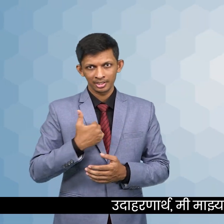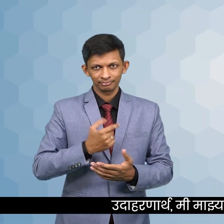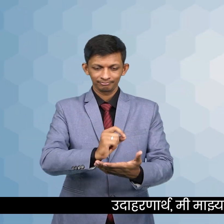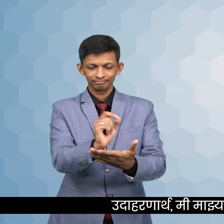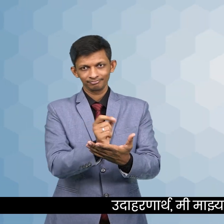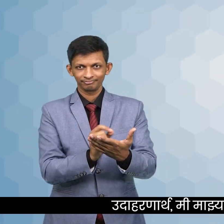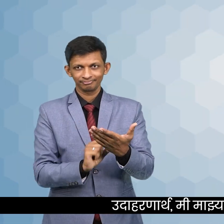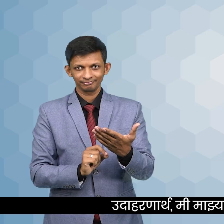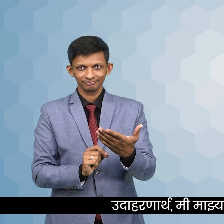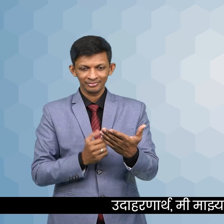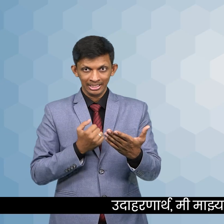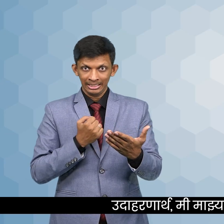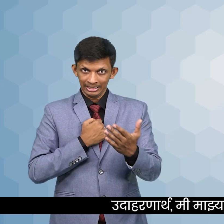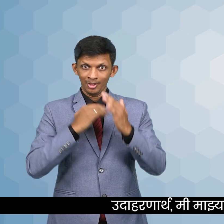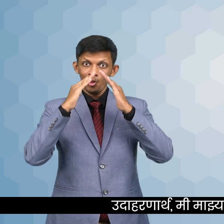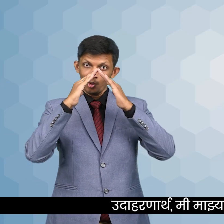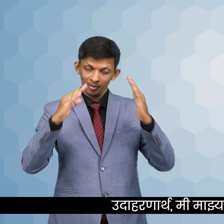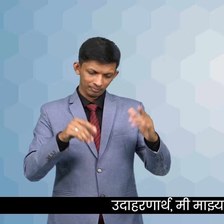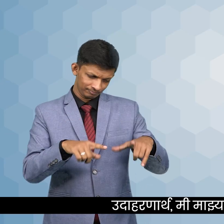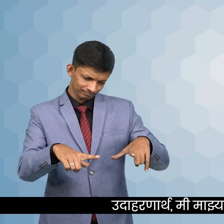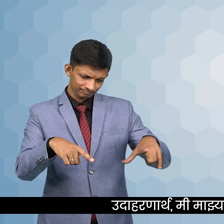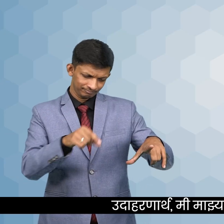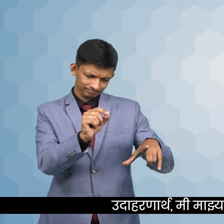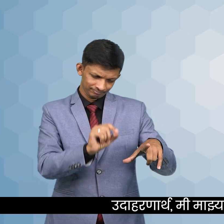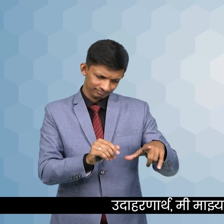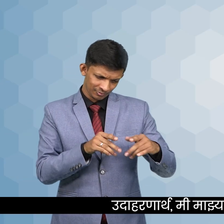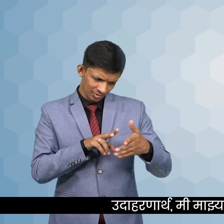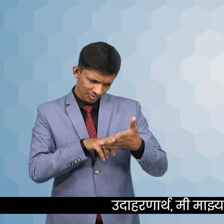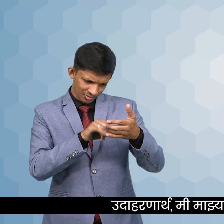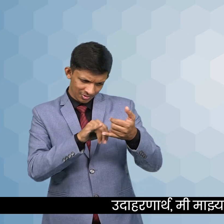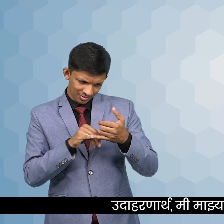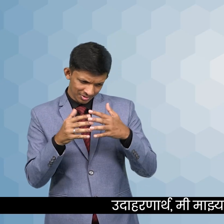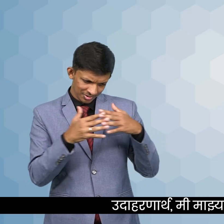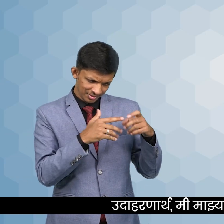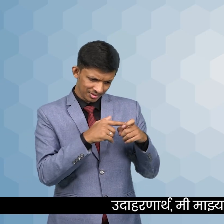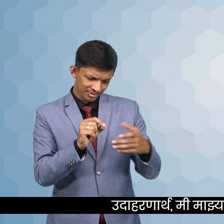उदाहरणार्थ, मी माझ्या घराच्या दिशा लिहित आहे.